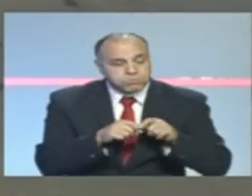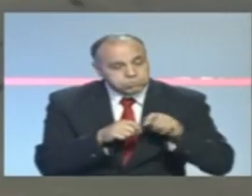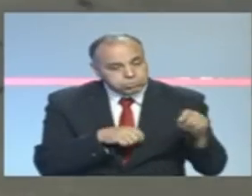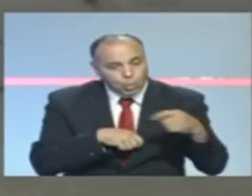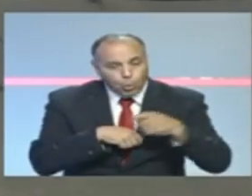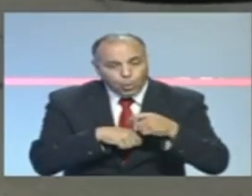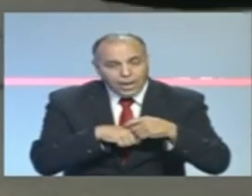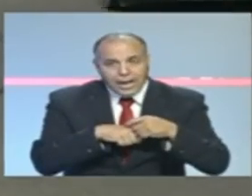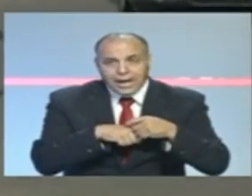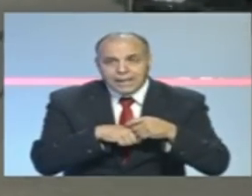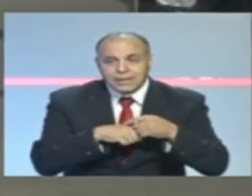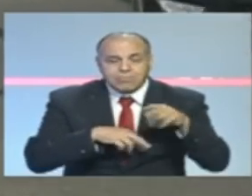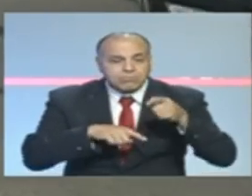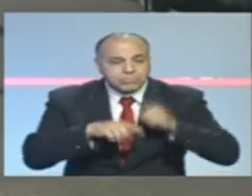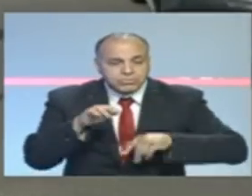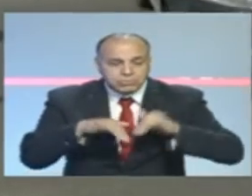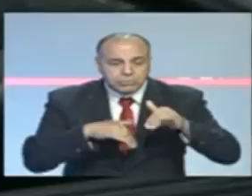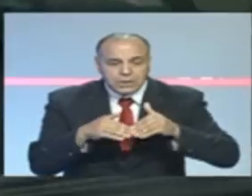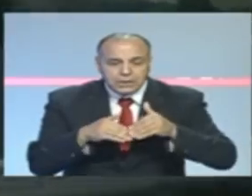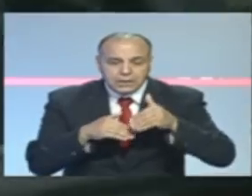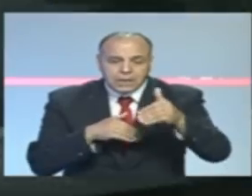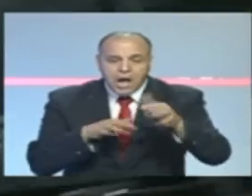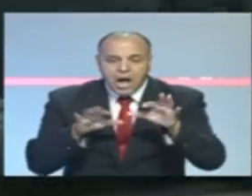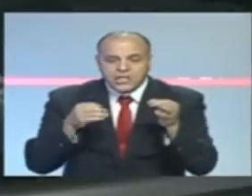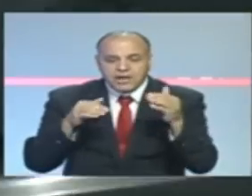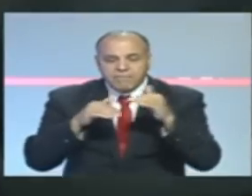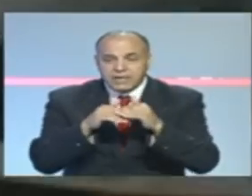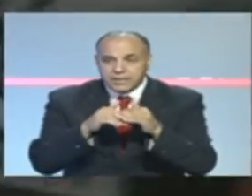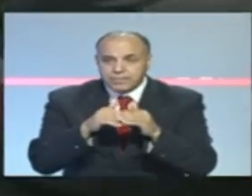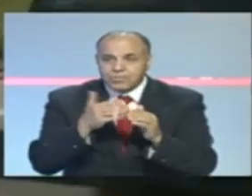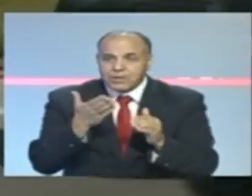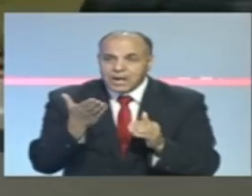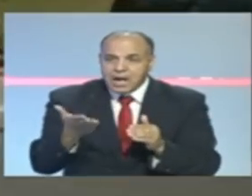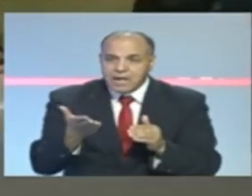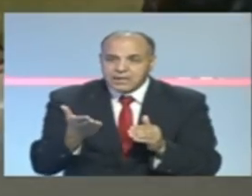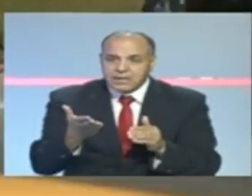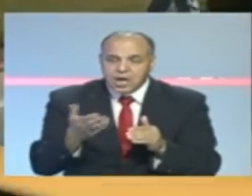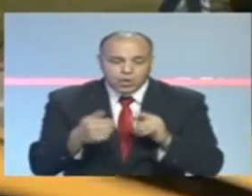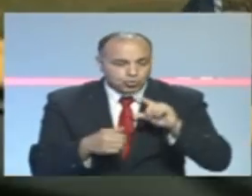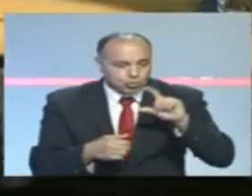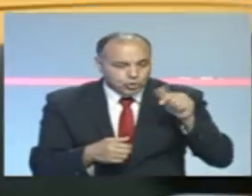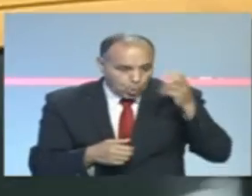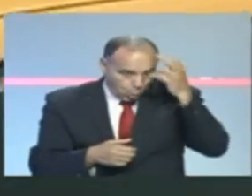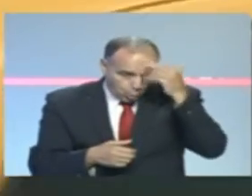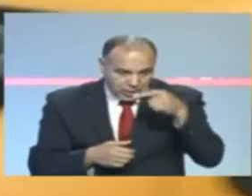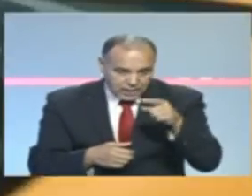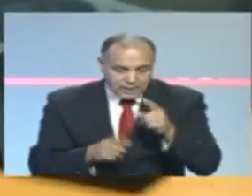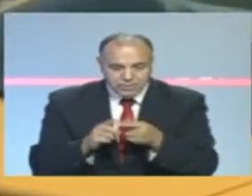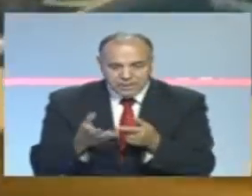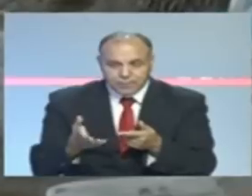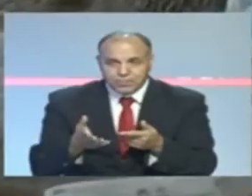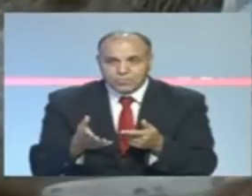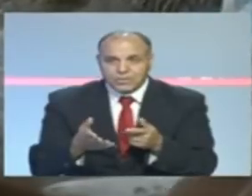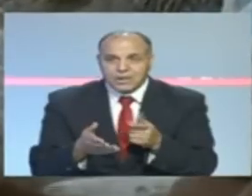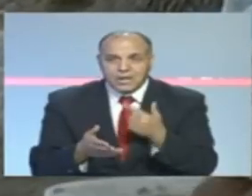حظر الجولان الى العاشره خلال شهر خاصه